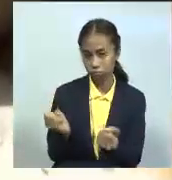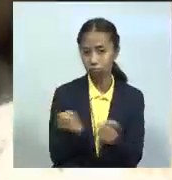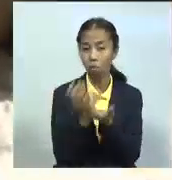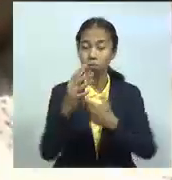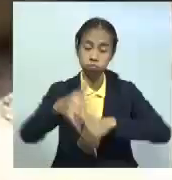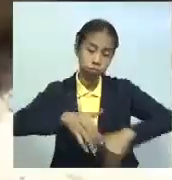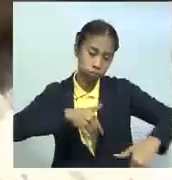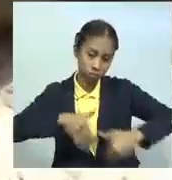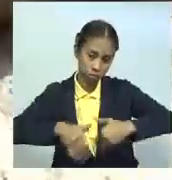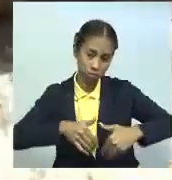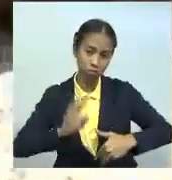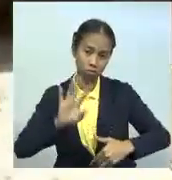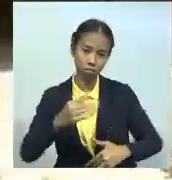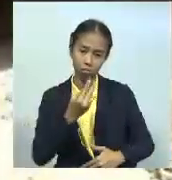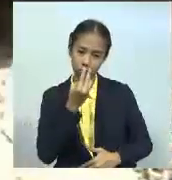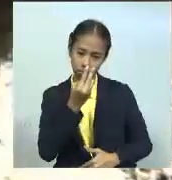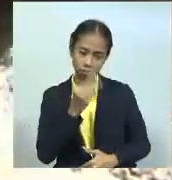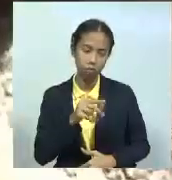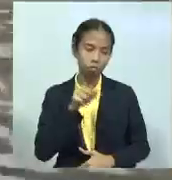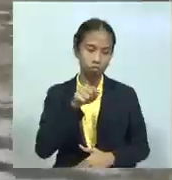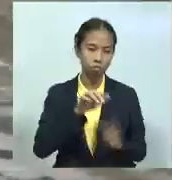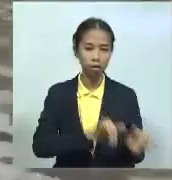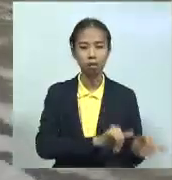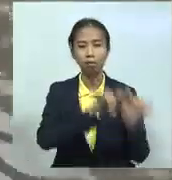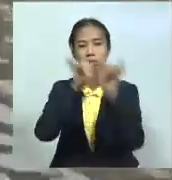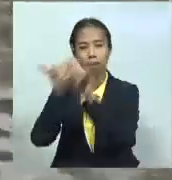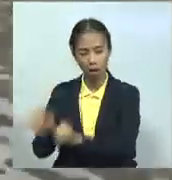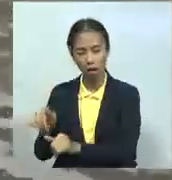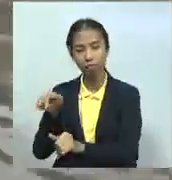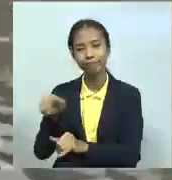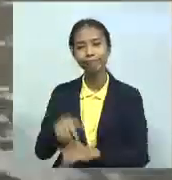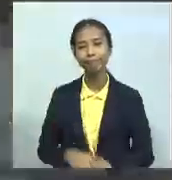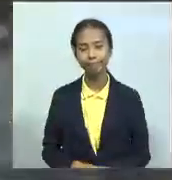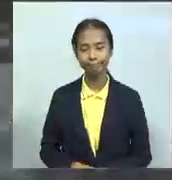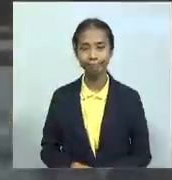ระทบต่อประชาชนให้พิจารณาสั่งการอพยพไปยังพื้นที่ปลอดภัยทันทีค่ะ